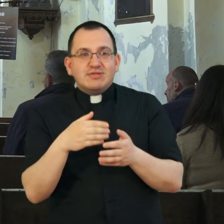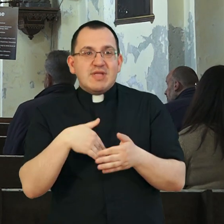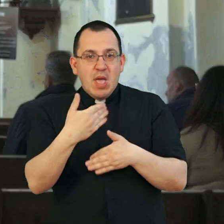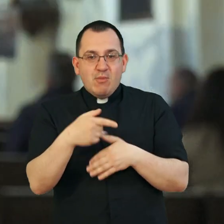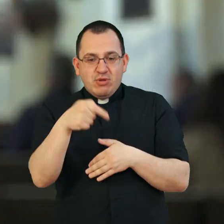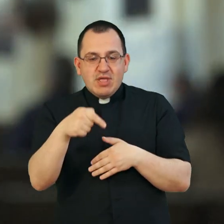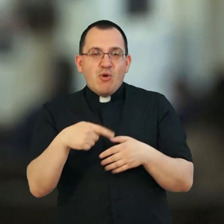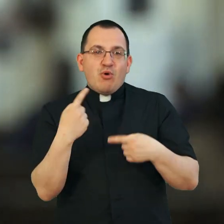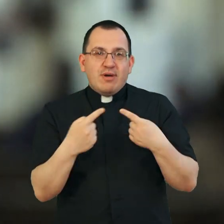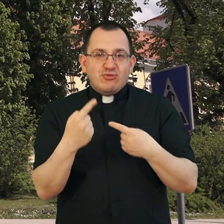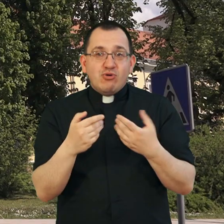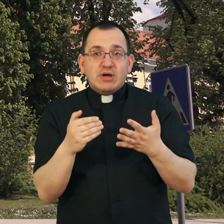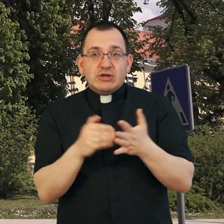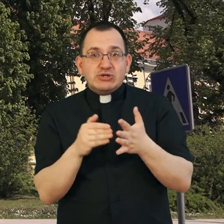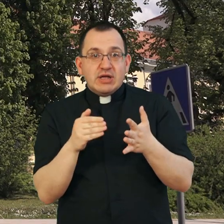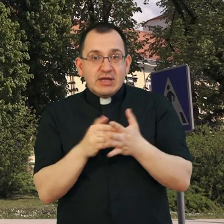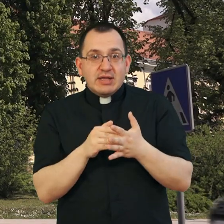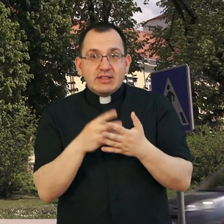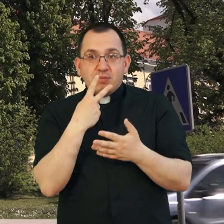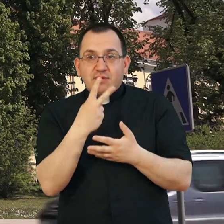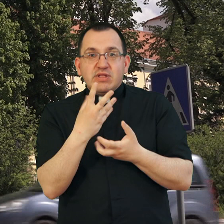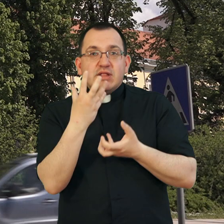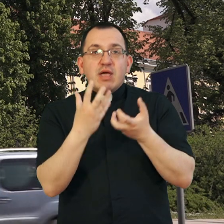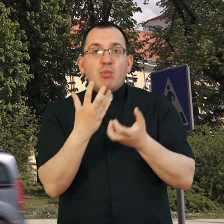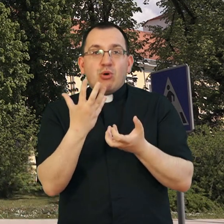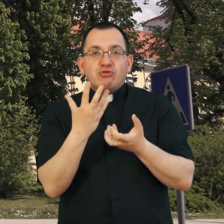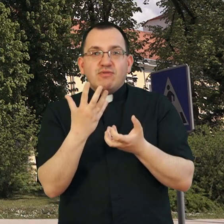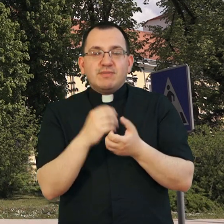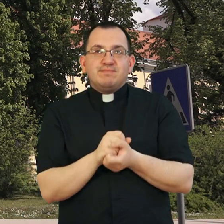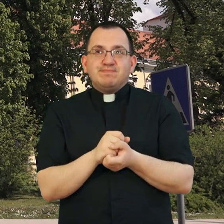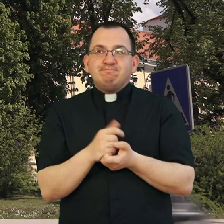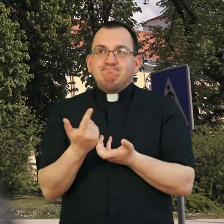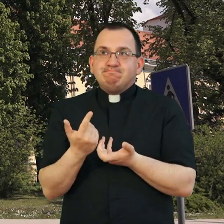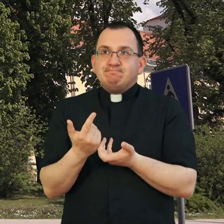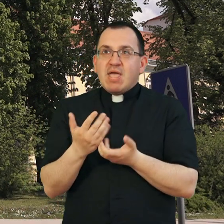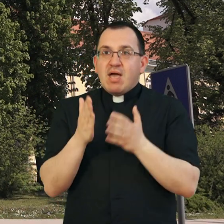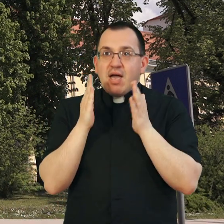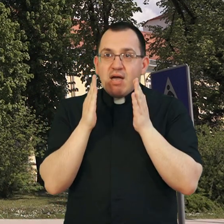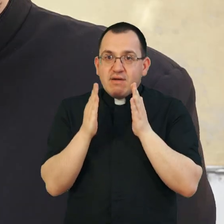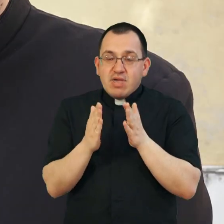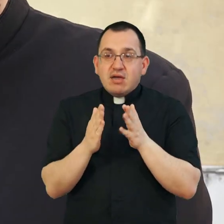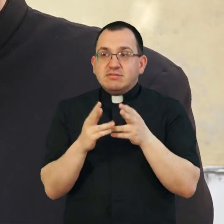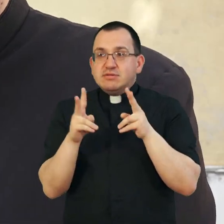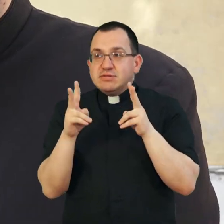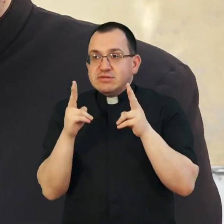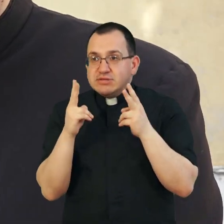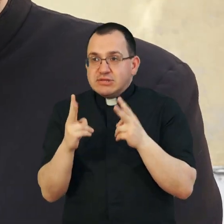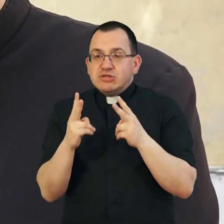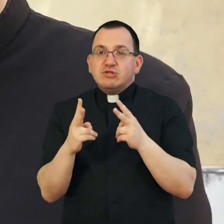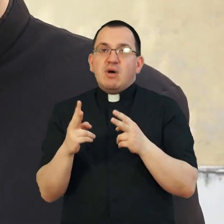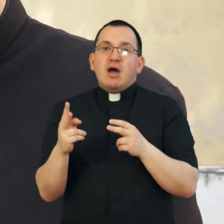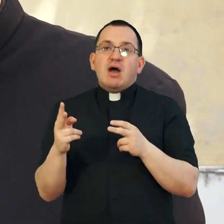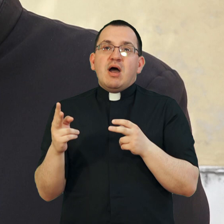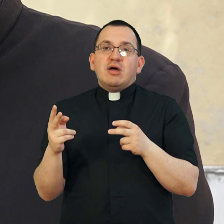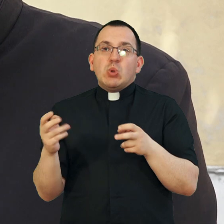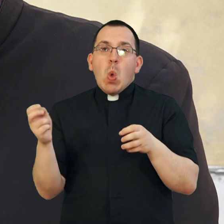događaja, valja se osvrnuti i pogledati plodove. Koji su to? Evo, doista vjernici su se baš ovdje oko ove naše